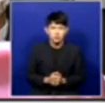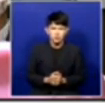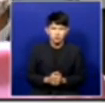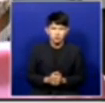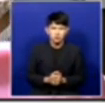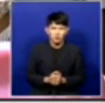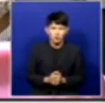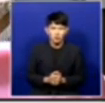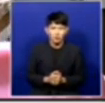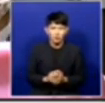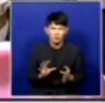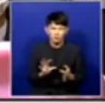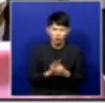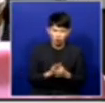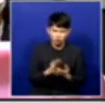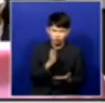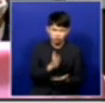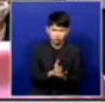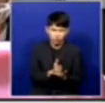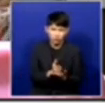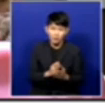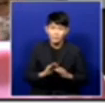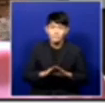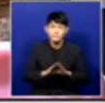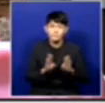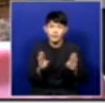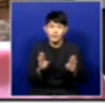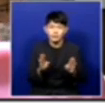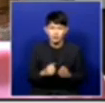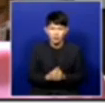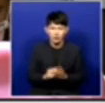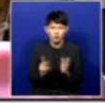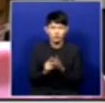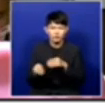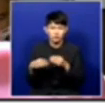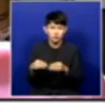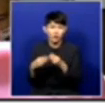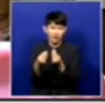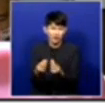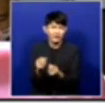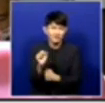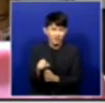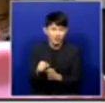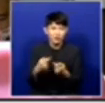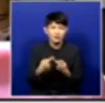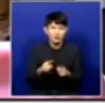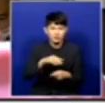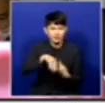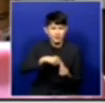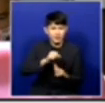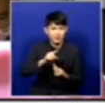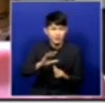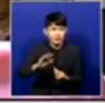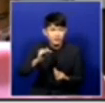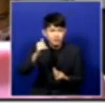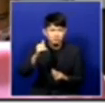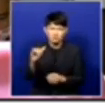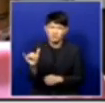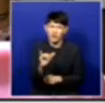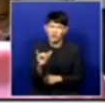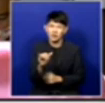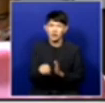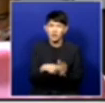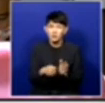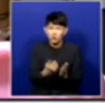กดาวน์และมีการผ่อนคลายมาตรการล็อกดาวน์แล้วเศรษฐกิจจะกลับมาครับท่านประธานสภาพเศรษฐกิ